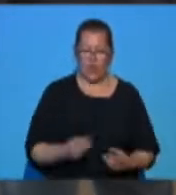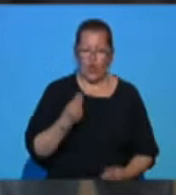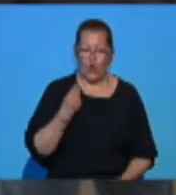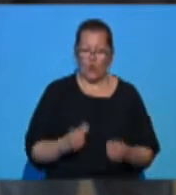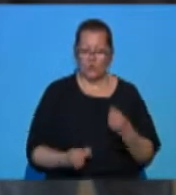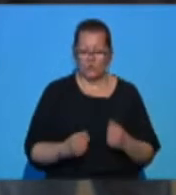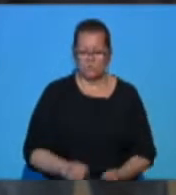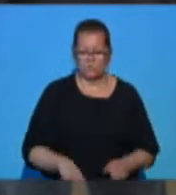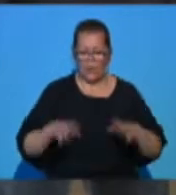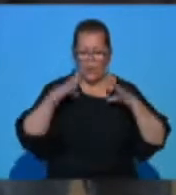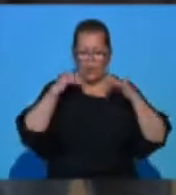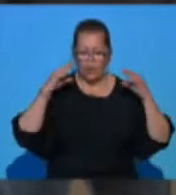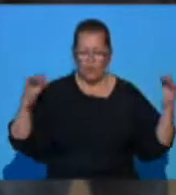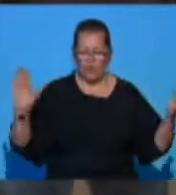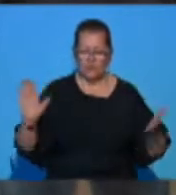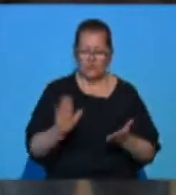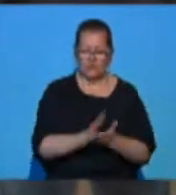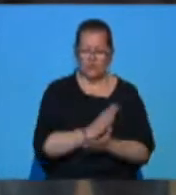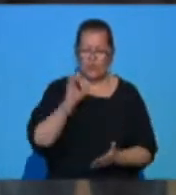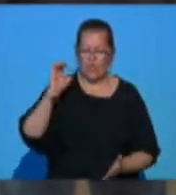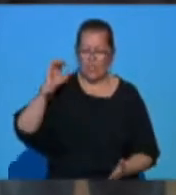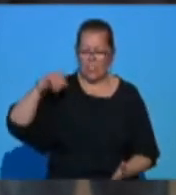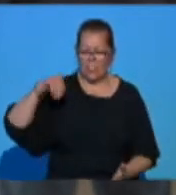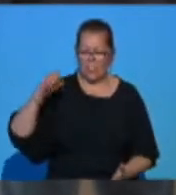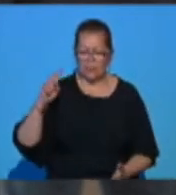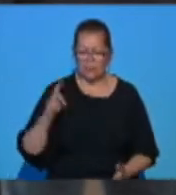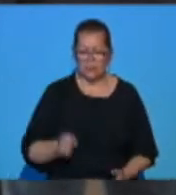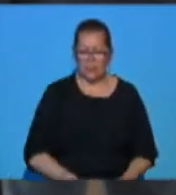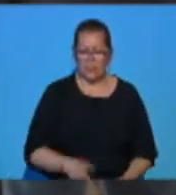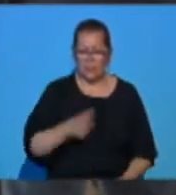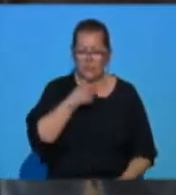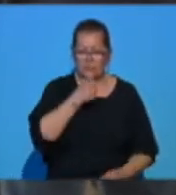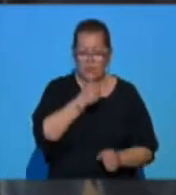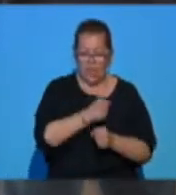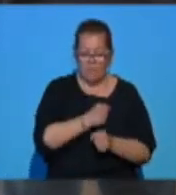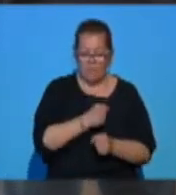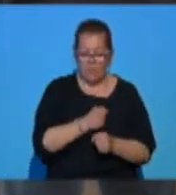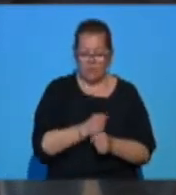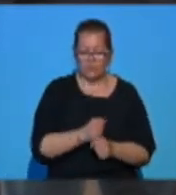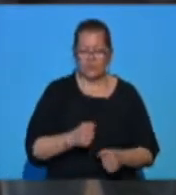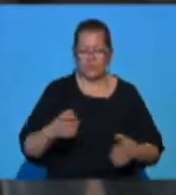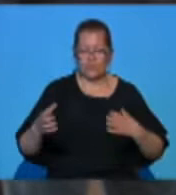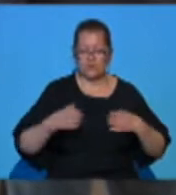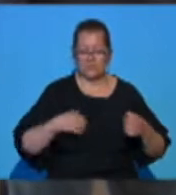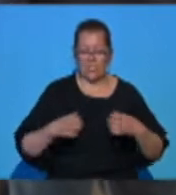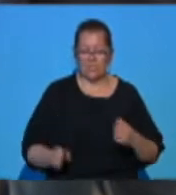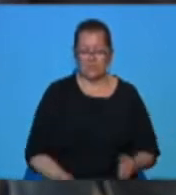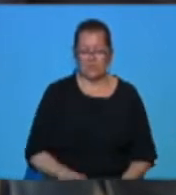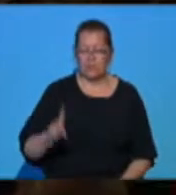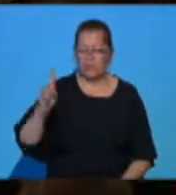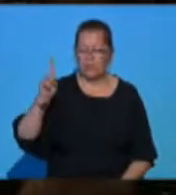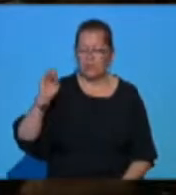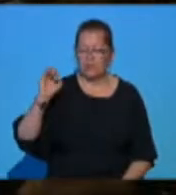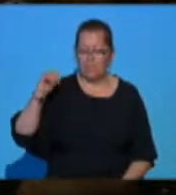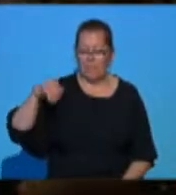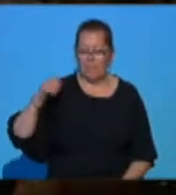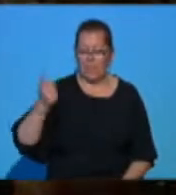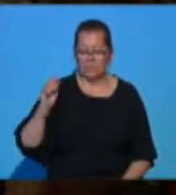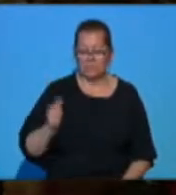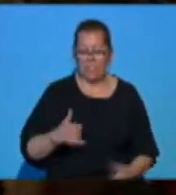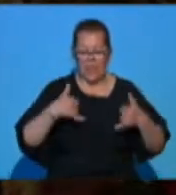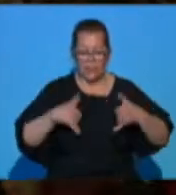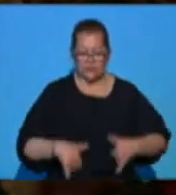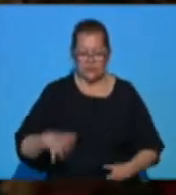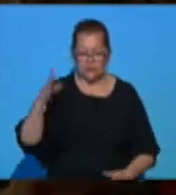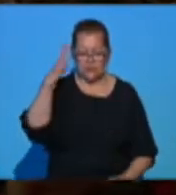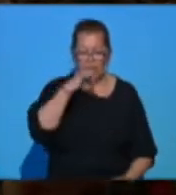cu foarte mult succes în Canada, unde a fondat un teatru în orașul natal Quebec, se cheamă Diamantul, Le Diamant. Și în seara aceasta